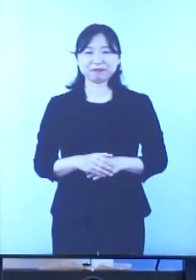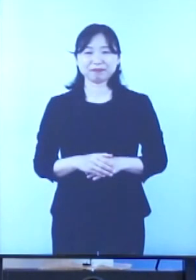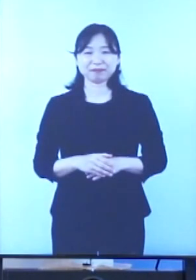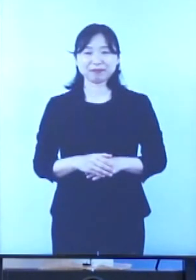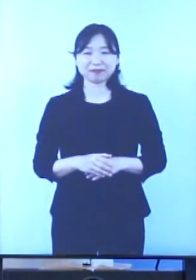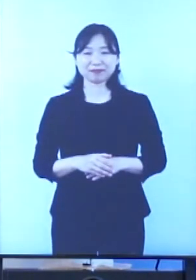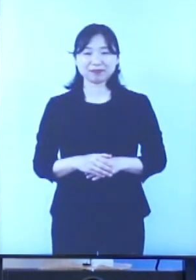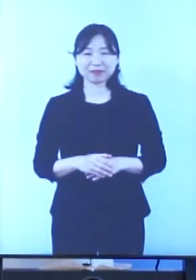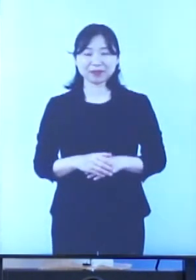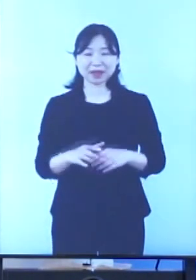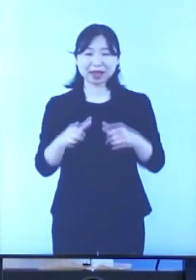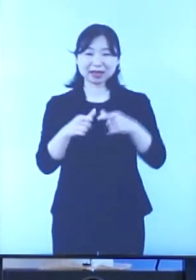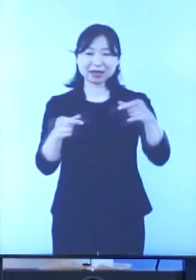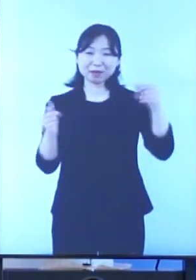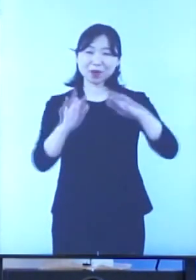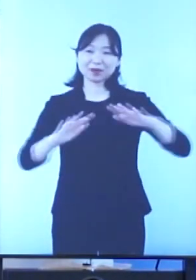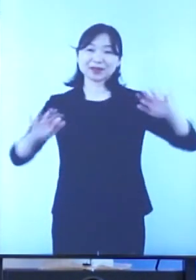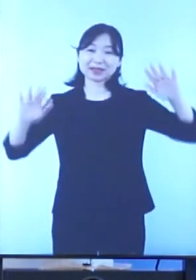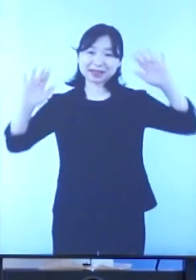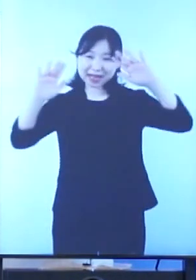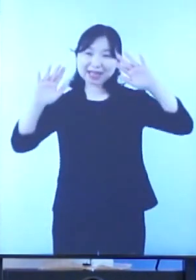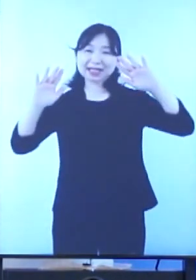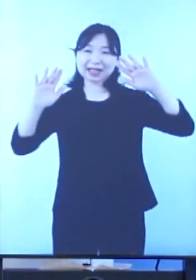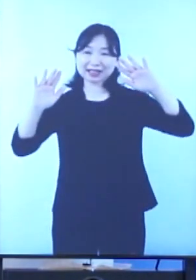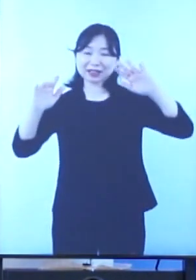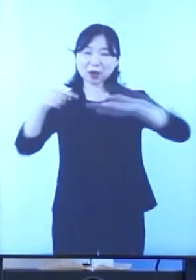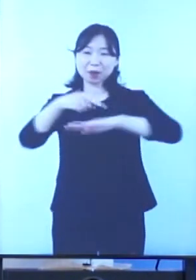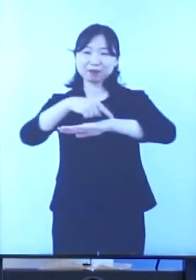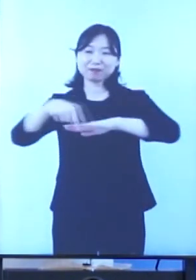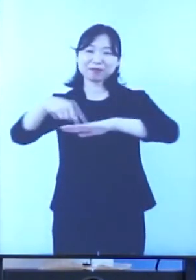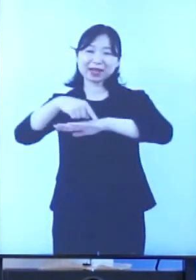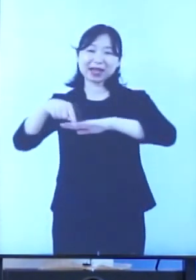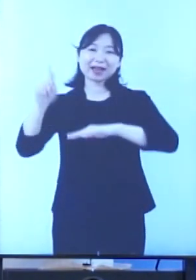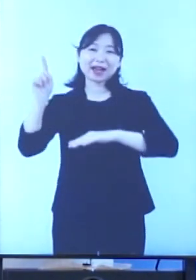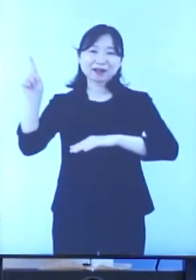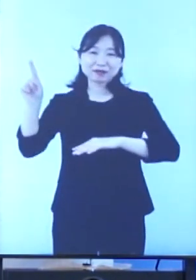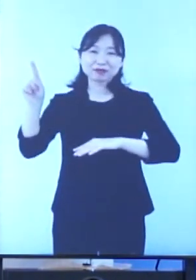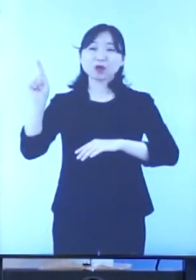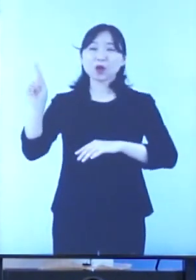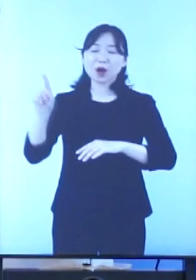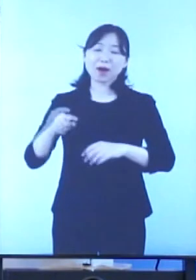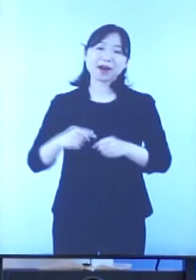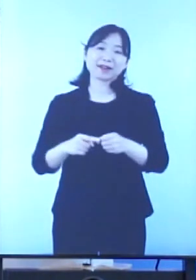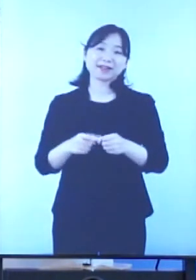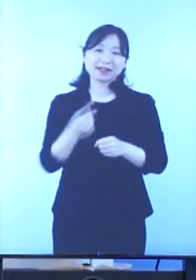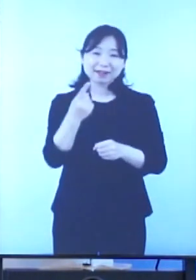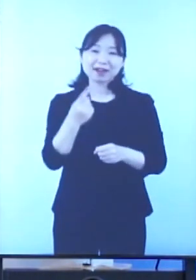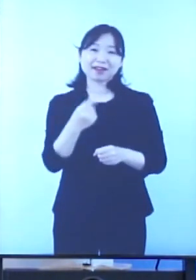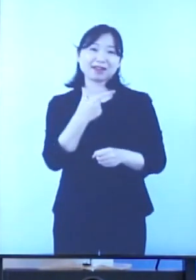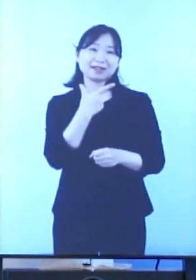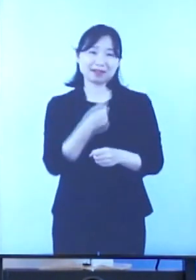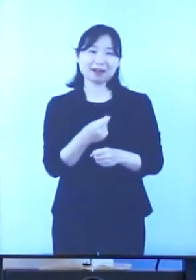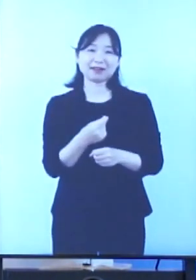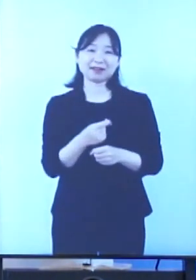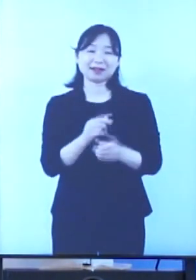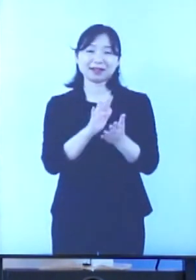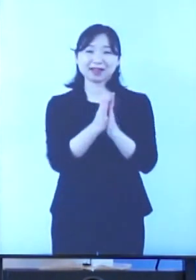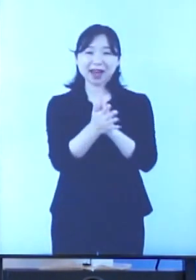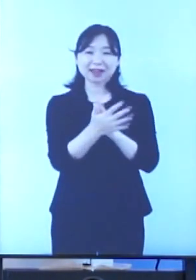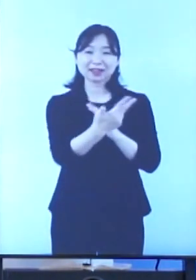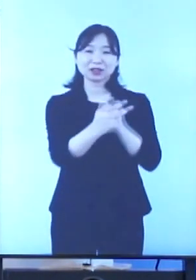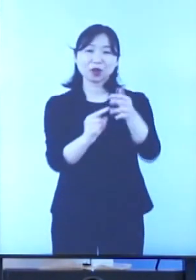日本財団さんのオーシャンズ X、 私は大きなきっかけにして、県もそれぞれの市町村